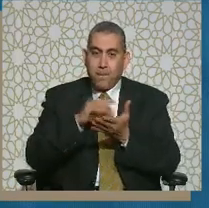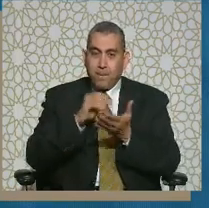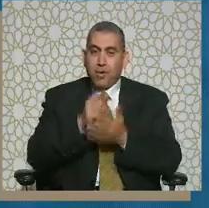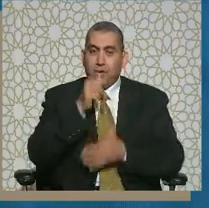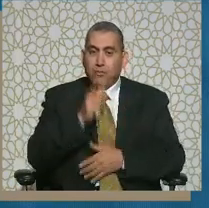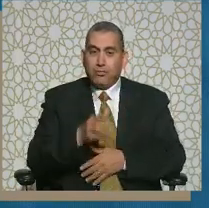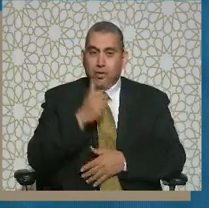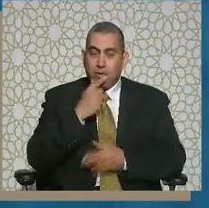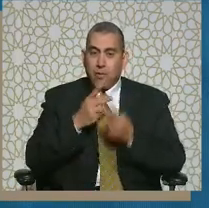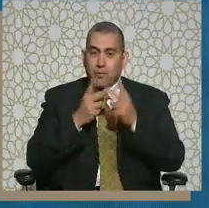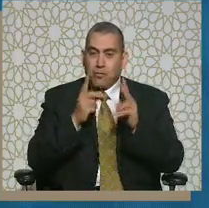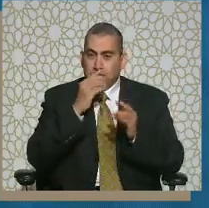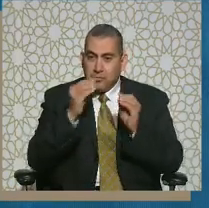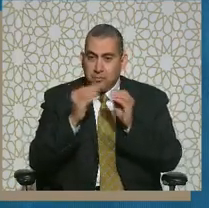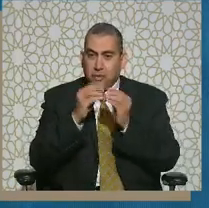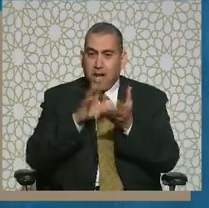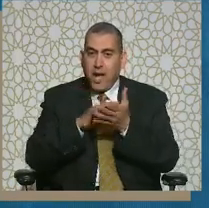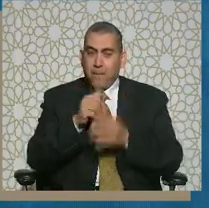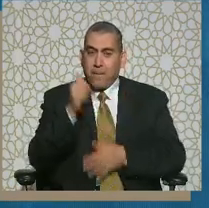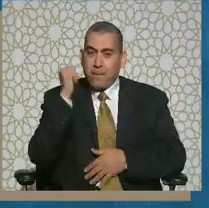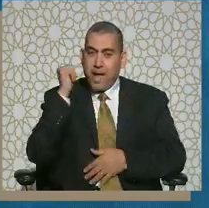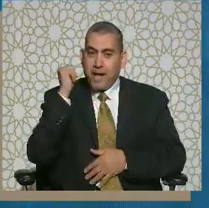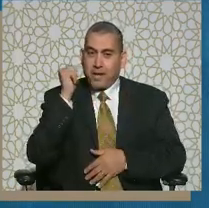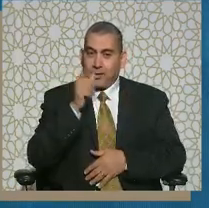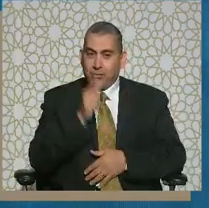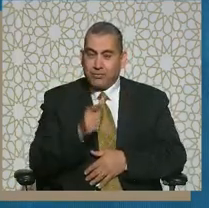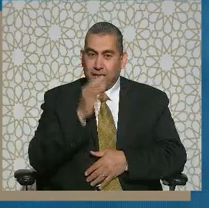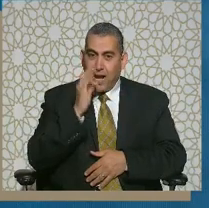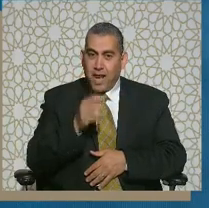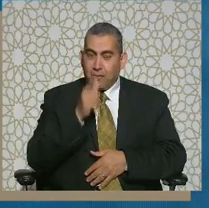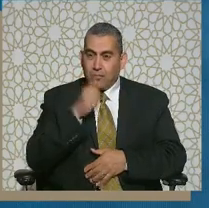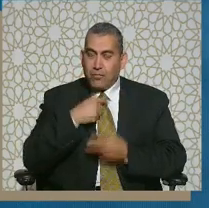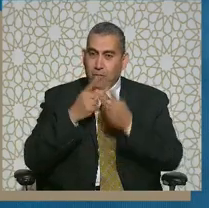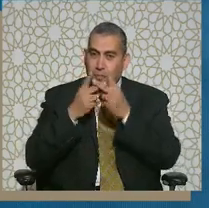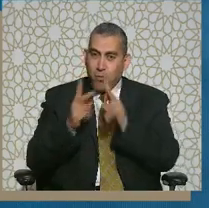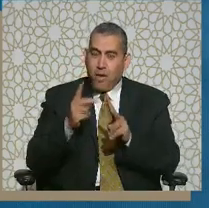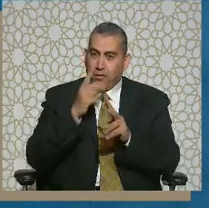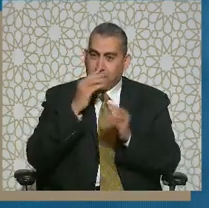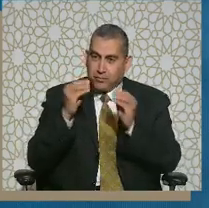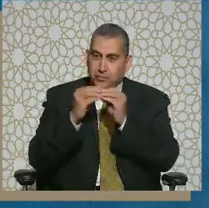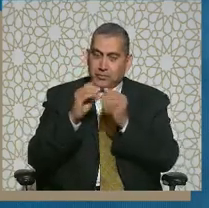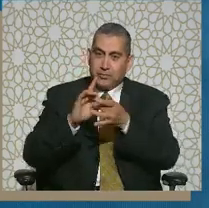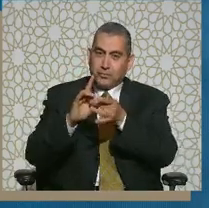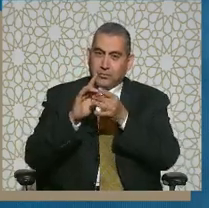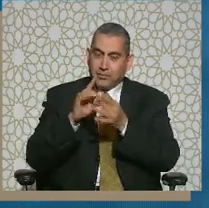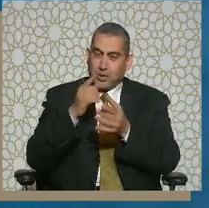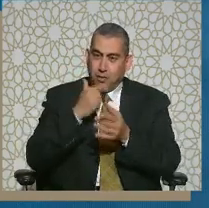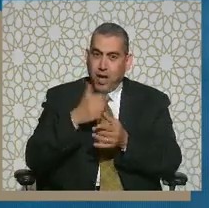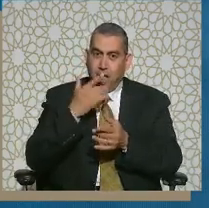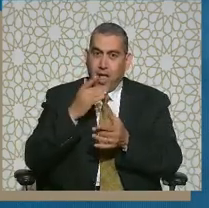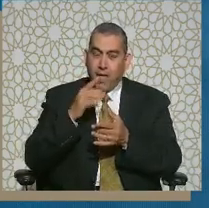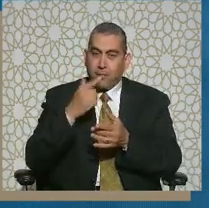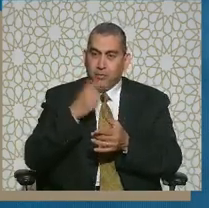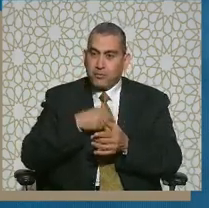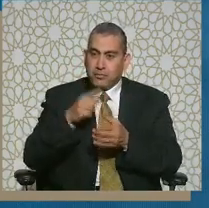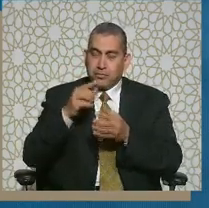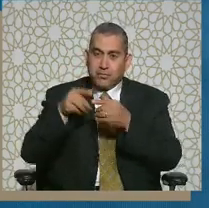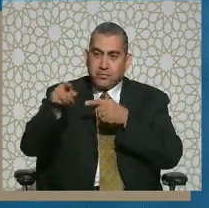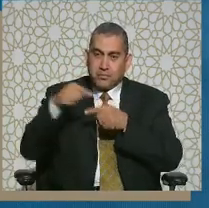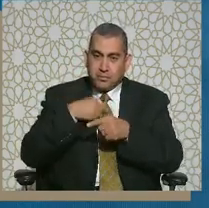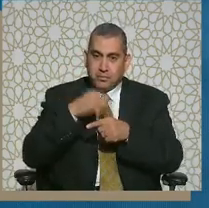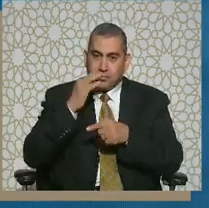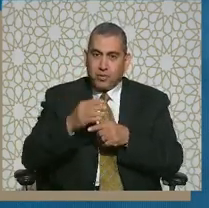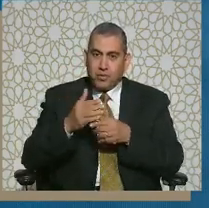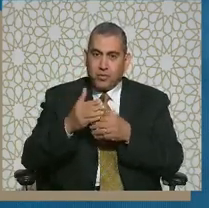عن القبول امبارح لان من غير القبول هيفضل بينا وبين بعض